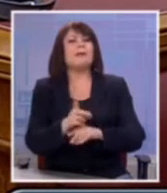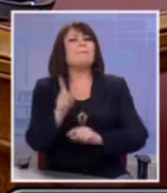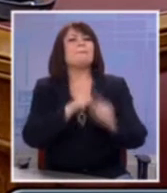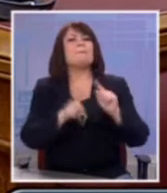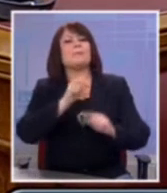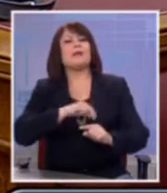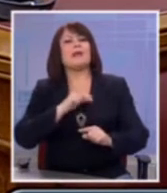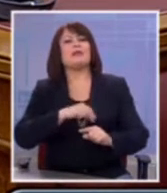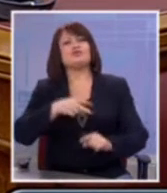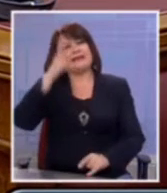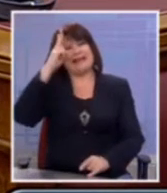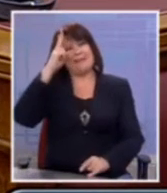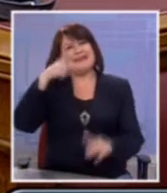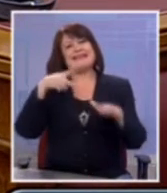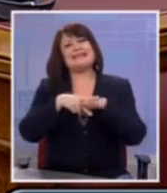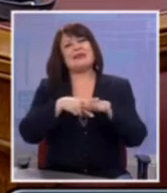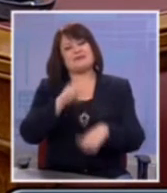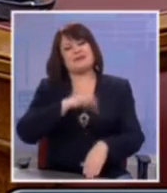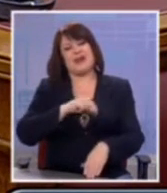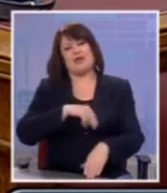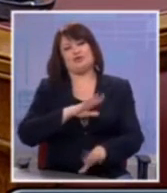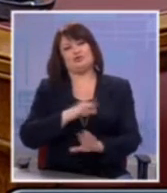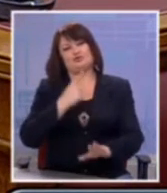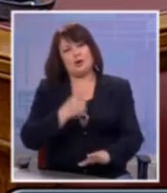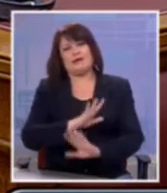κερδίσουν είναι οι γερμανικές τράπεζες.